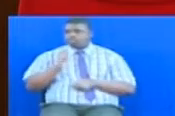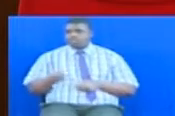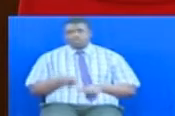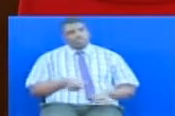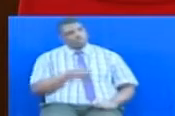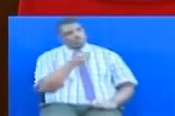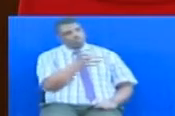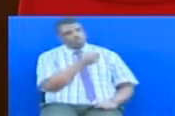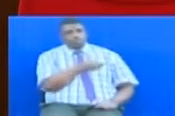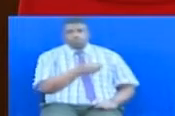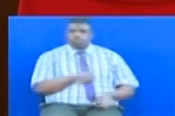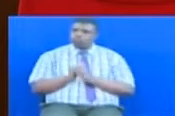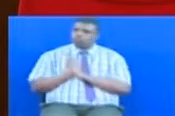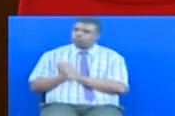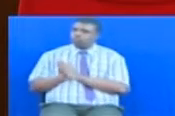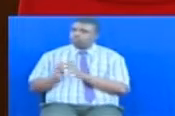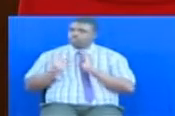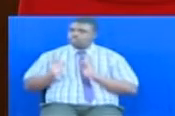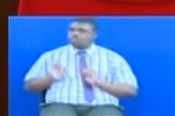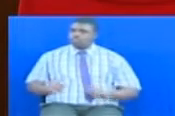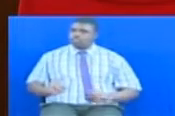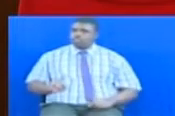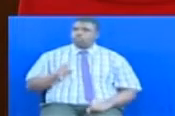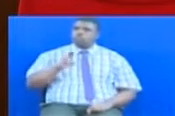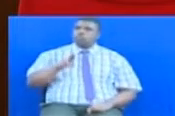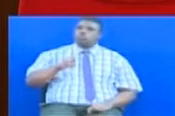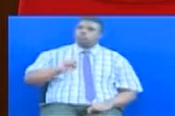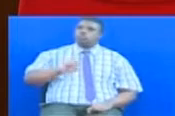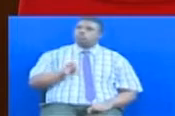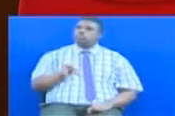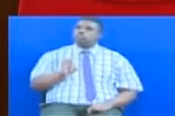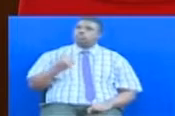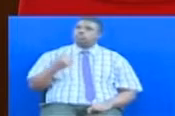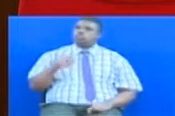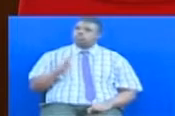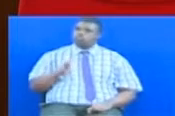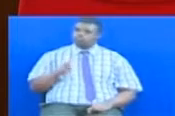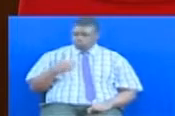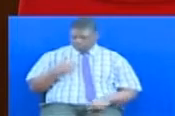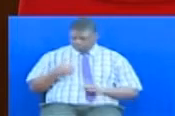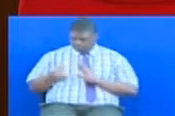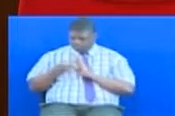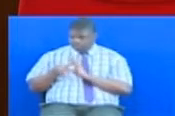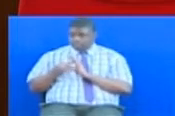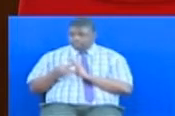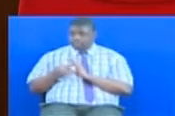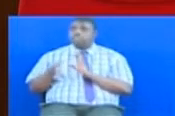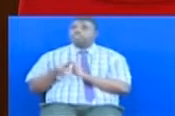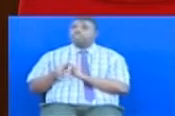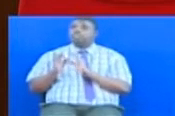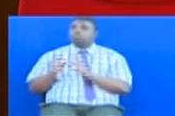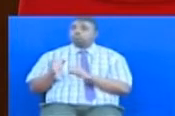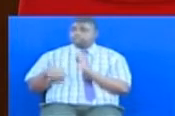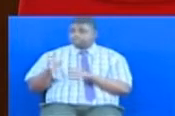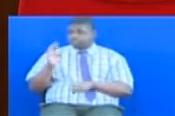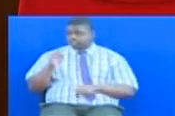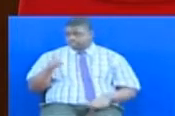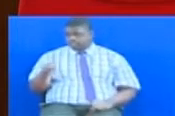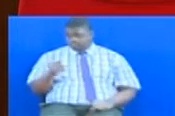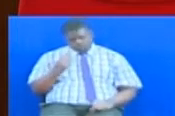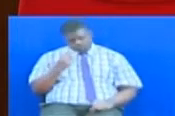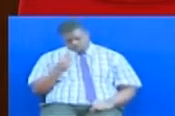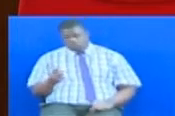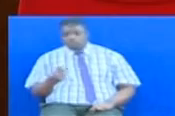kuwashukuru madiwani wa halmashauri yetu. Ninajua na mimi nilikuwa nashiriki na nimeendelea kushiriki vizuri sana madiwani hawa ili kuona